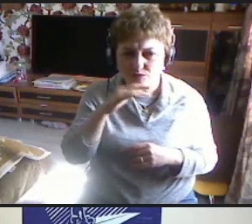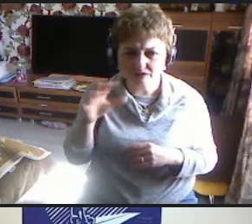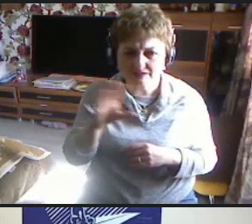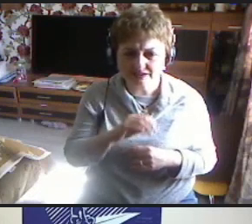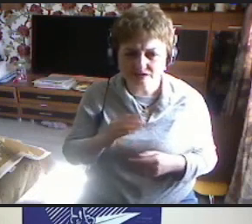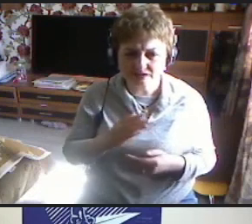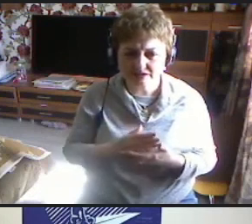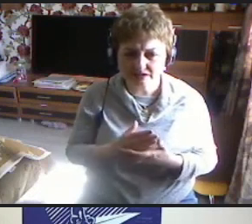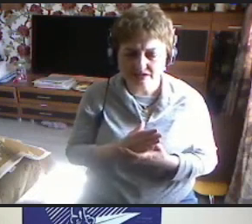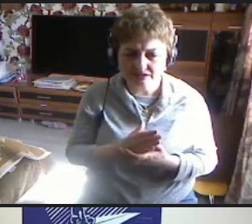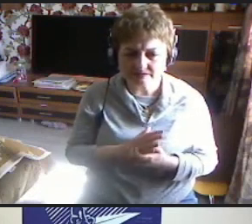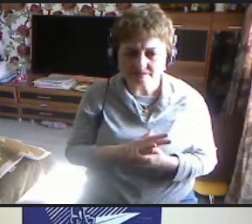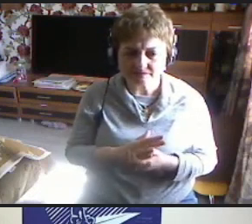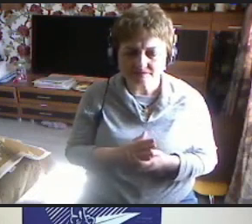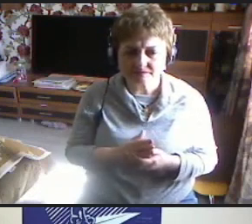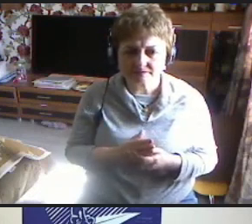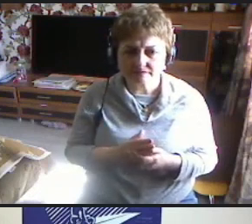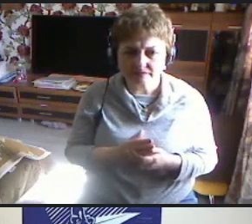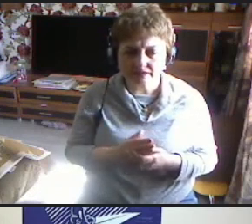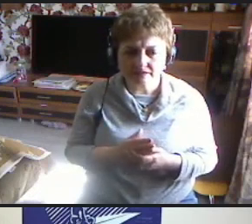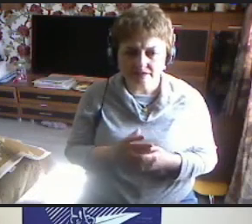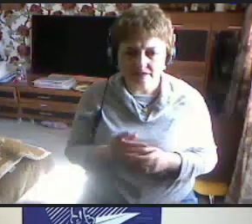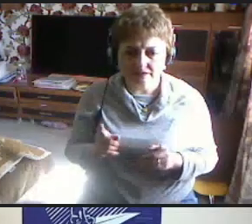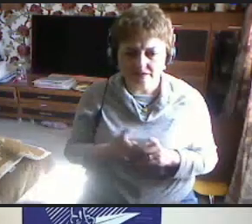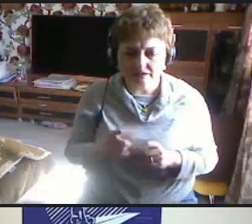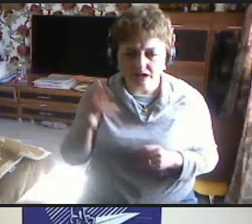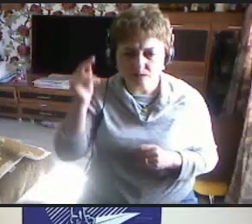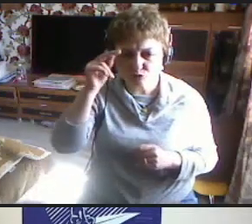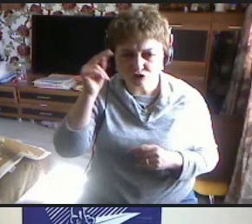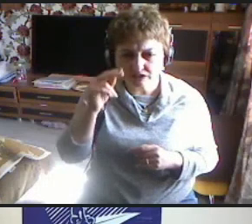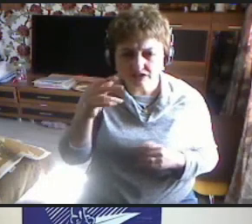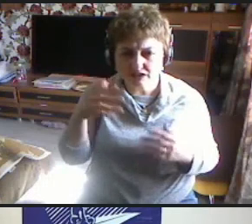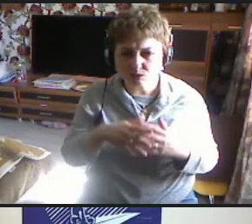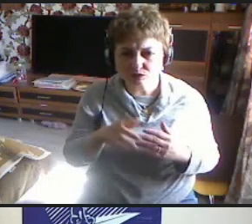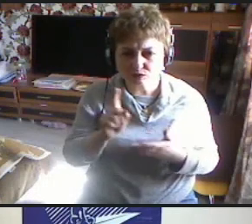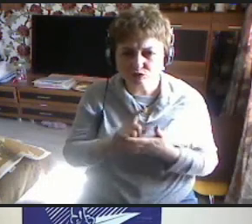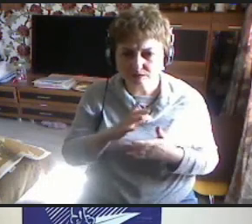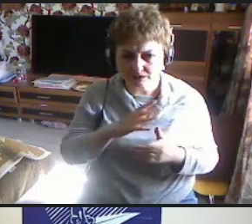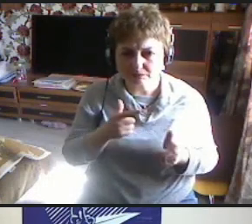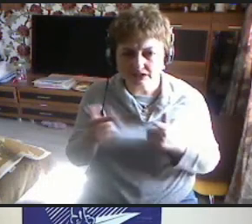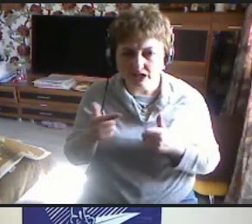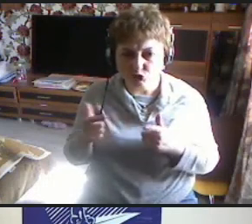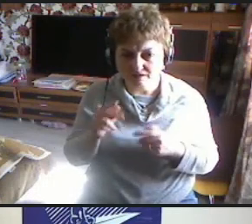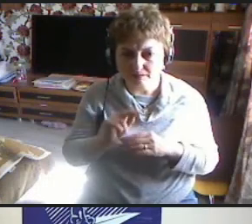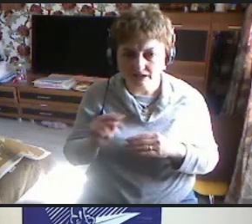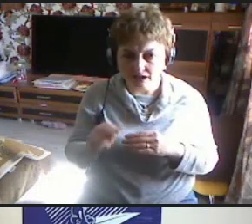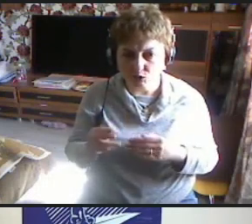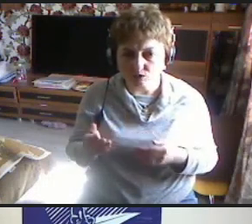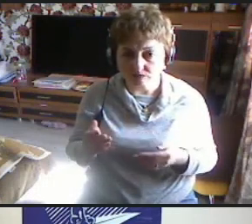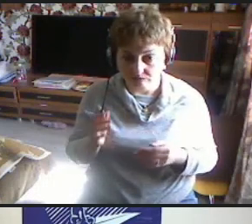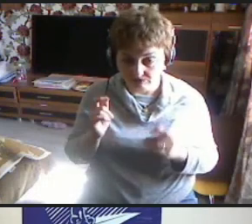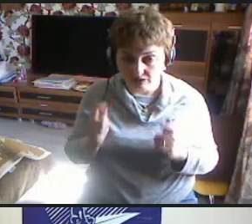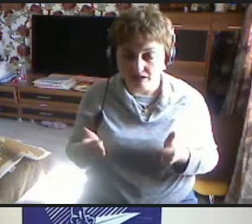Так, ну тоже на что, обучать при инклюзии должен подготовить педагог, вся школа, да. Совершенно согласна, что школа